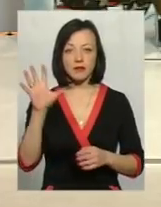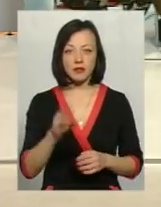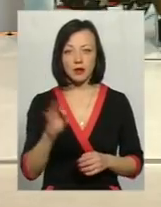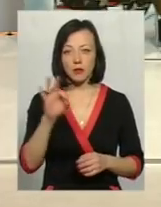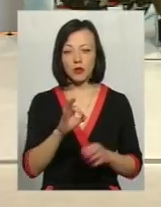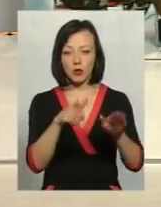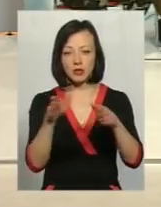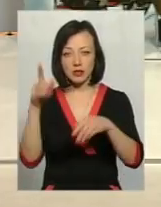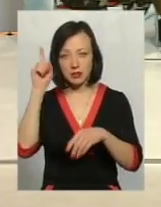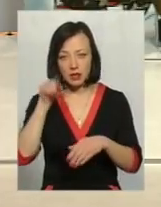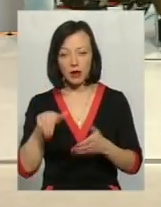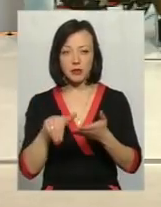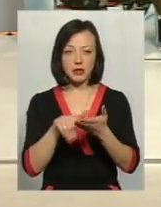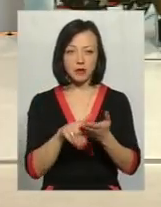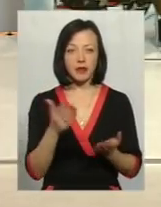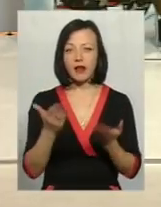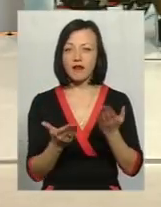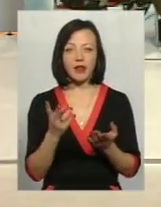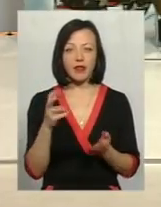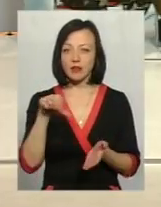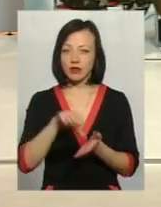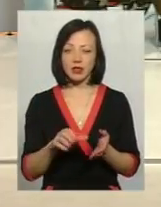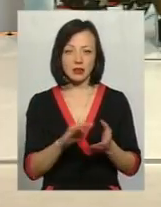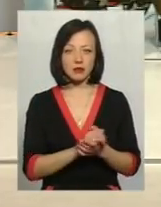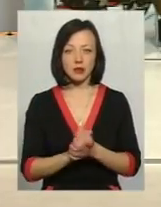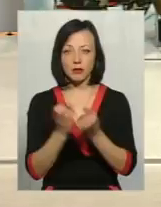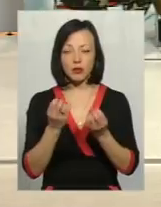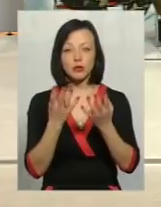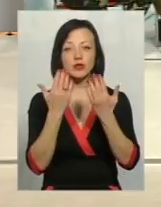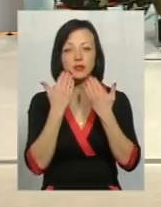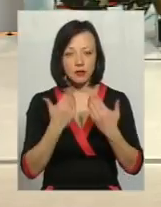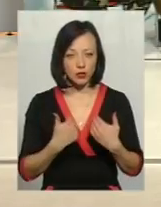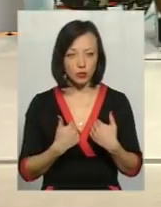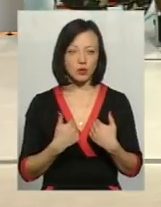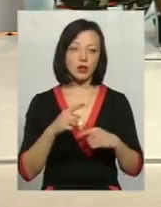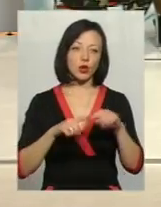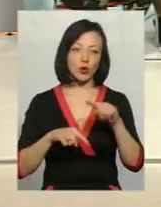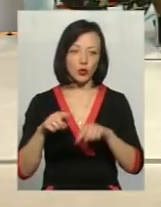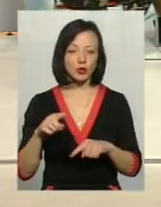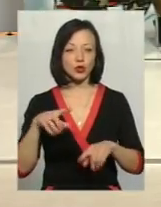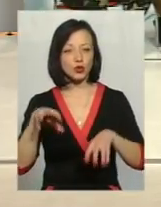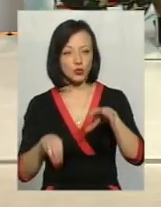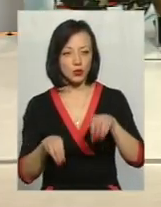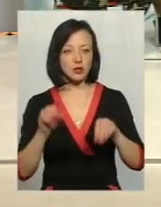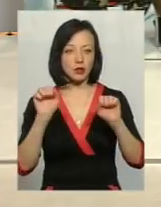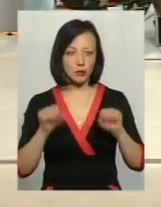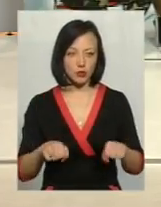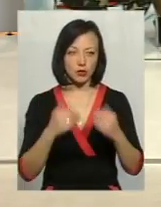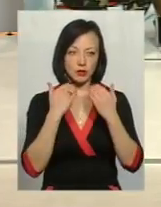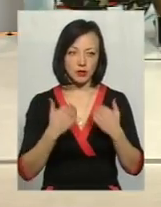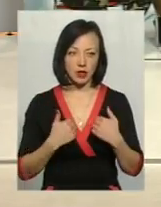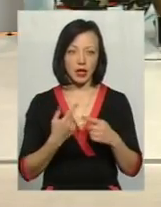їх підтримуємо. Він, мабуть, що не член спілки, йому просто до нас треба звернутися, чи хай родичі його звернуться. Чи родичі, чи сусіди, хто буде чи перезвонити.